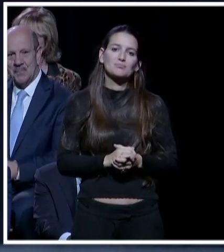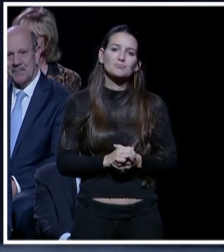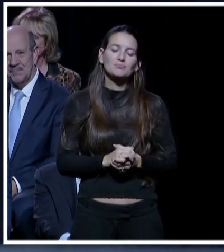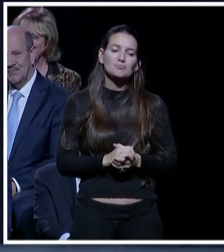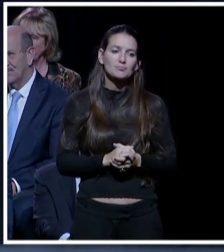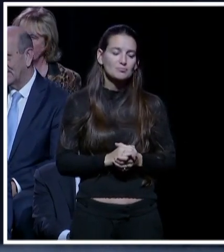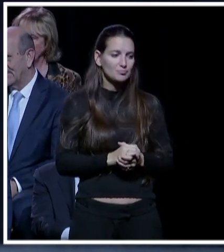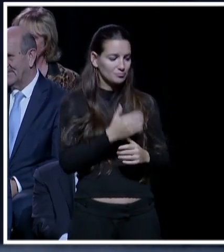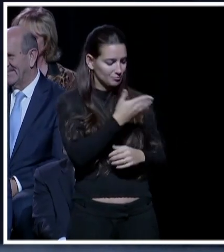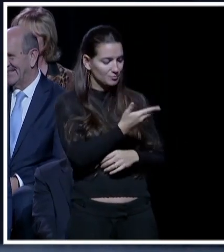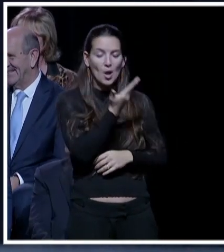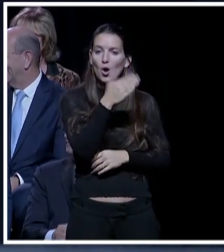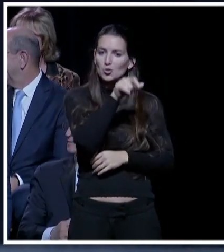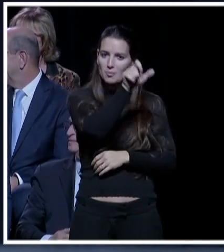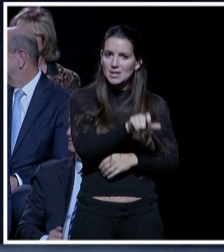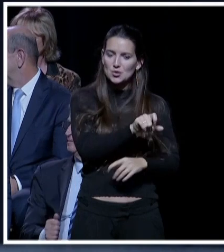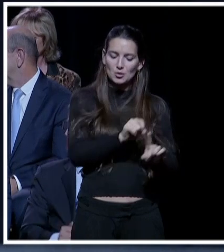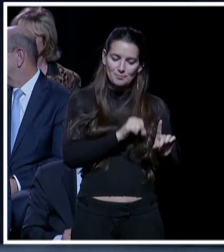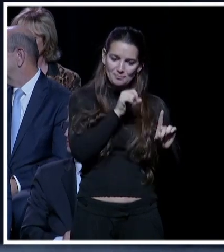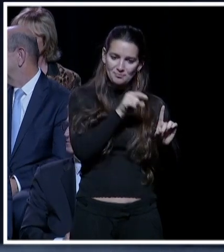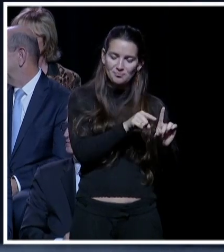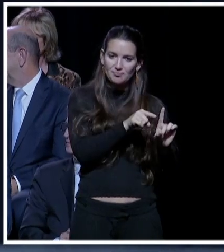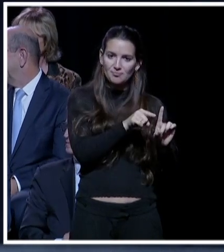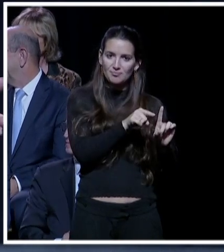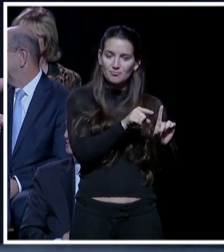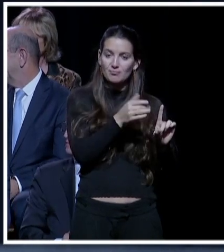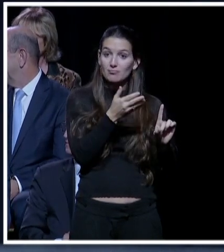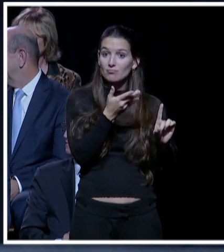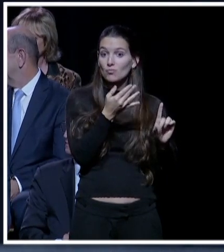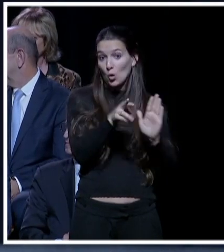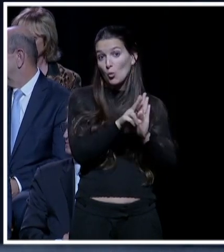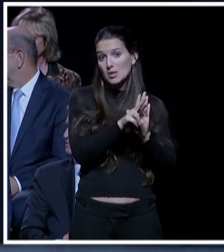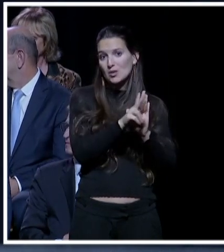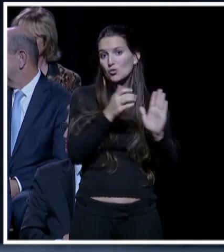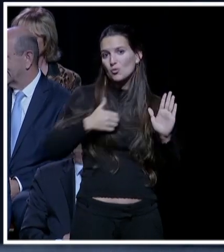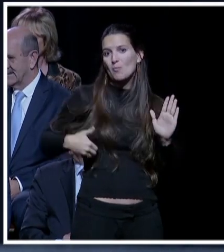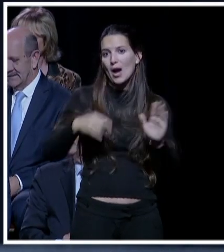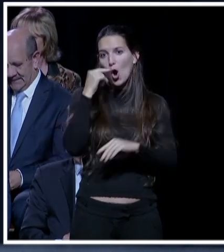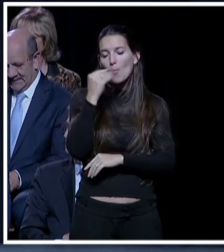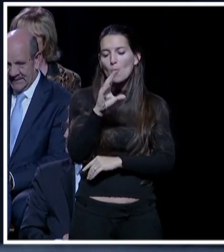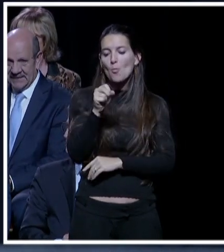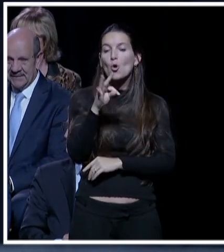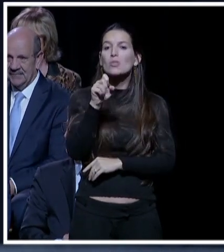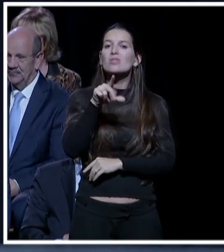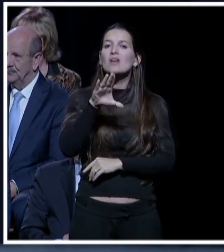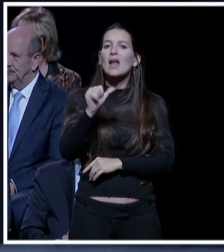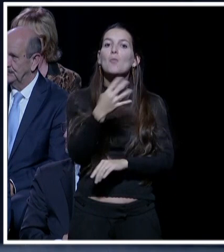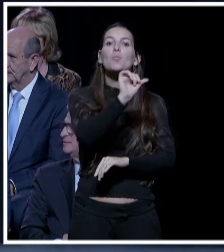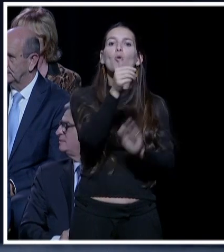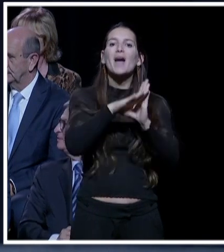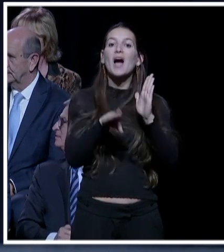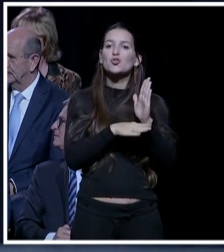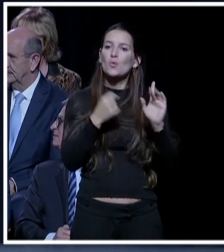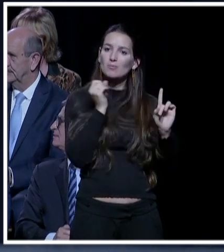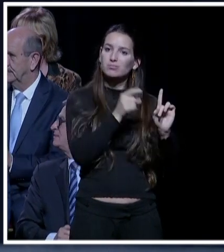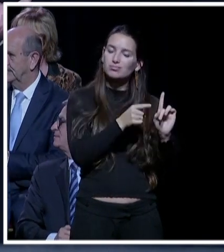Un autre élu que je voudrais mettre à l'honneur, qui représente son maire, Georges Botella, qui est premier adjoint de la mairie de Théoule-sur-Mer.